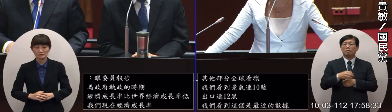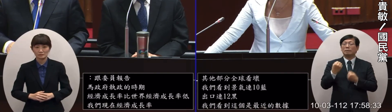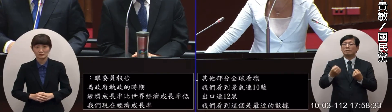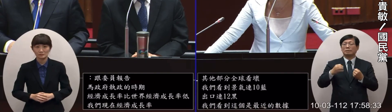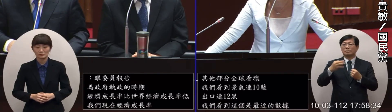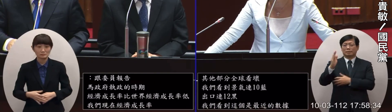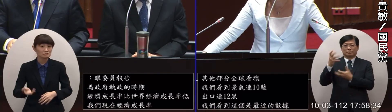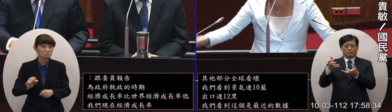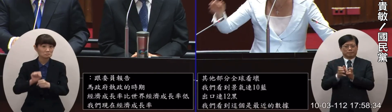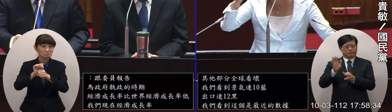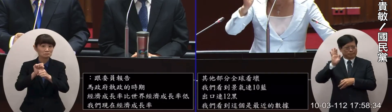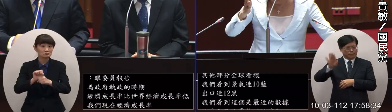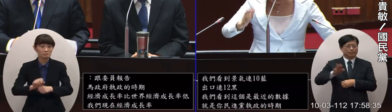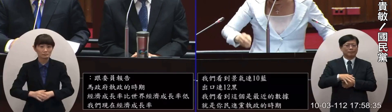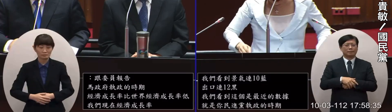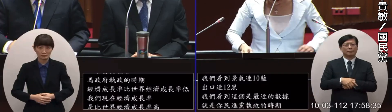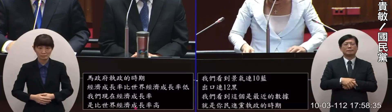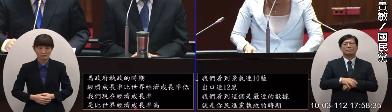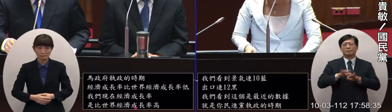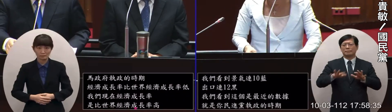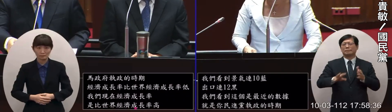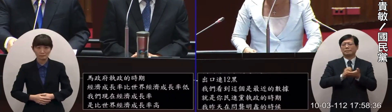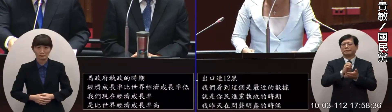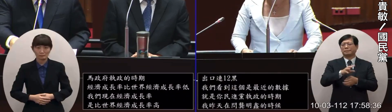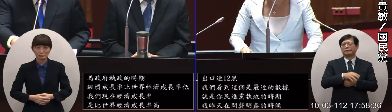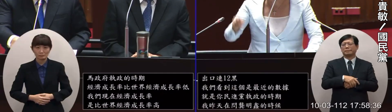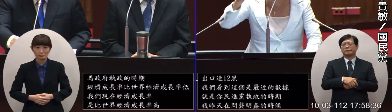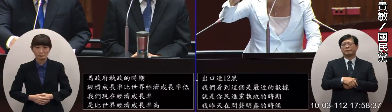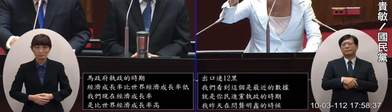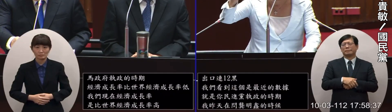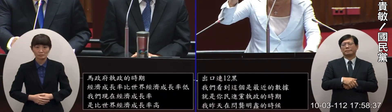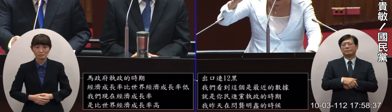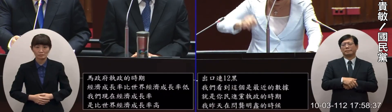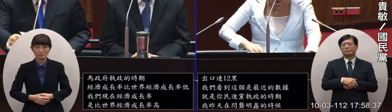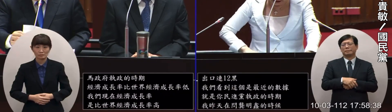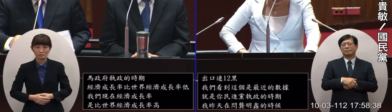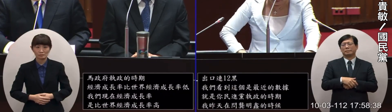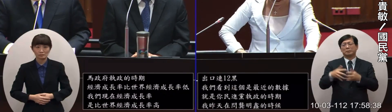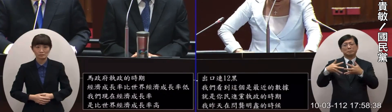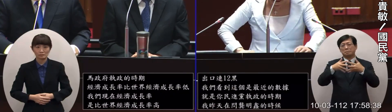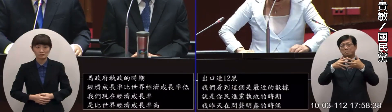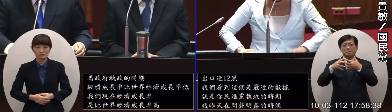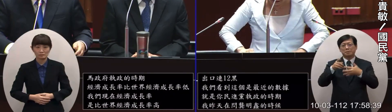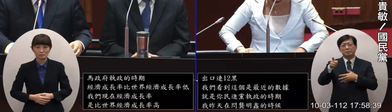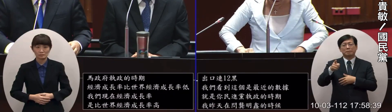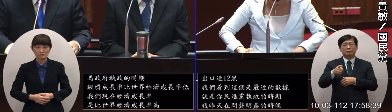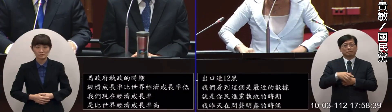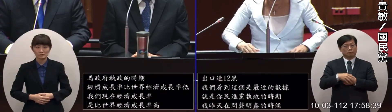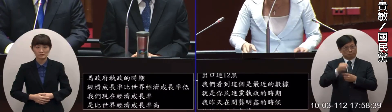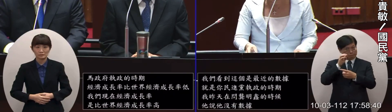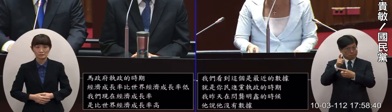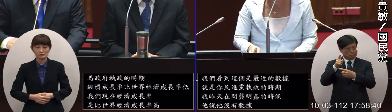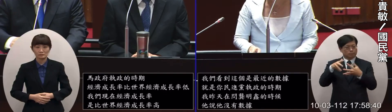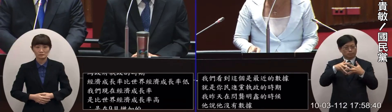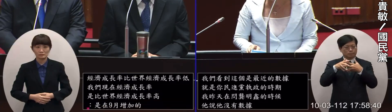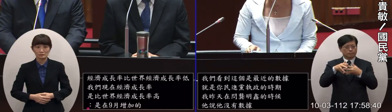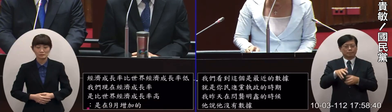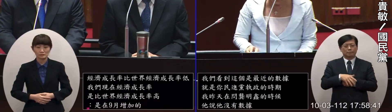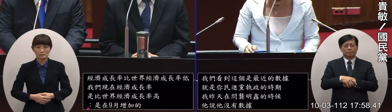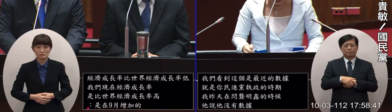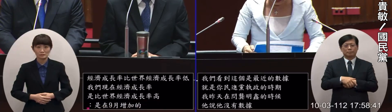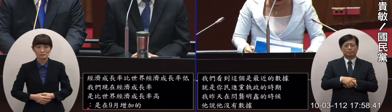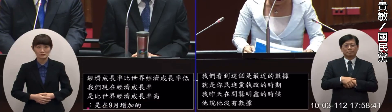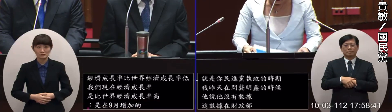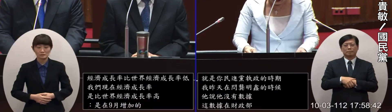财政部啊。那我再跟大家讲一下，我们看到美国的部分呢，你看到美国的部分呢，它